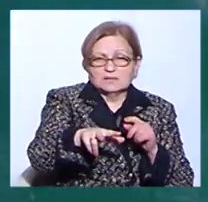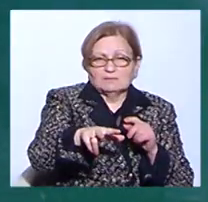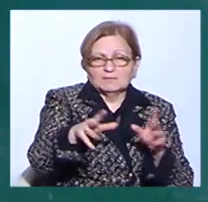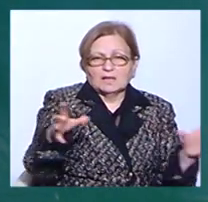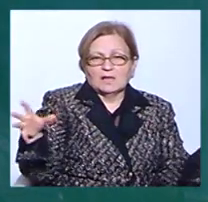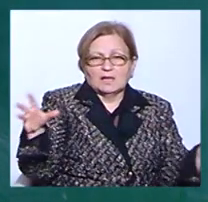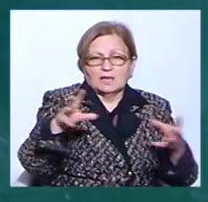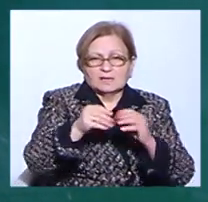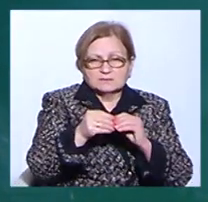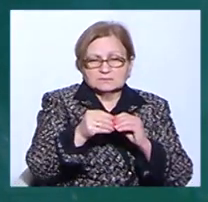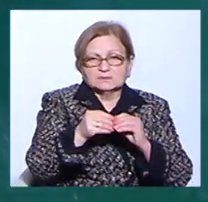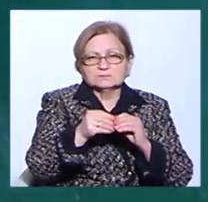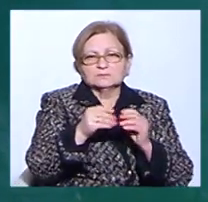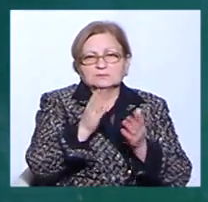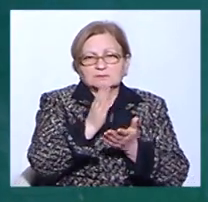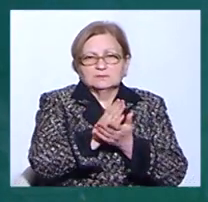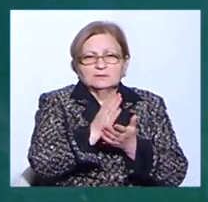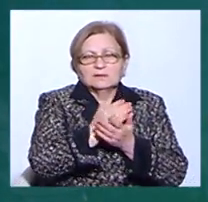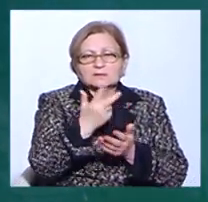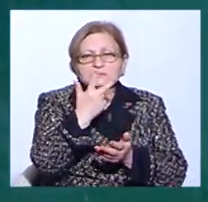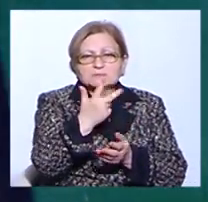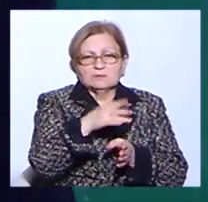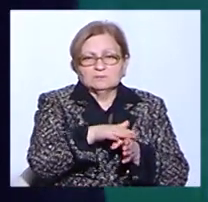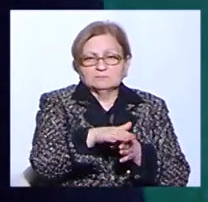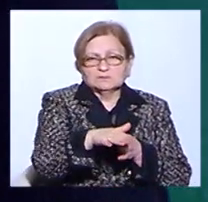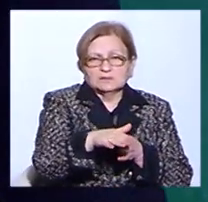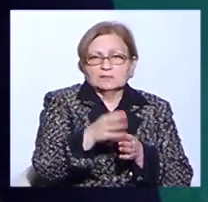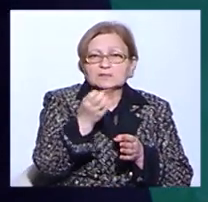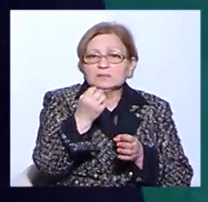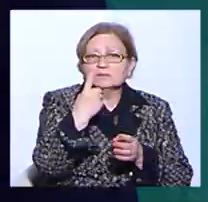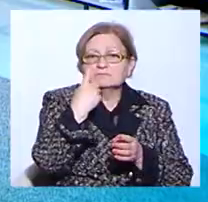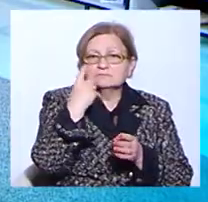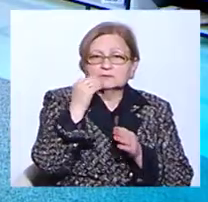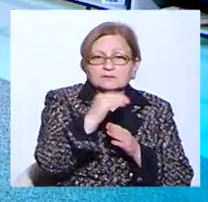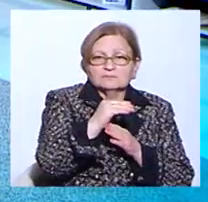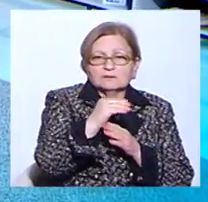ერთიანად 1 დამატებული 1 და დამატებული 1, ანუ 3. და უნდა დავამატო მას კიდევ რა?